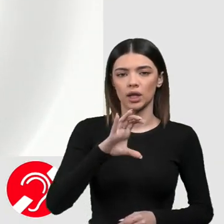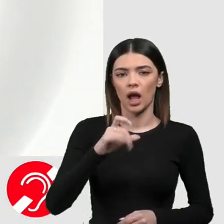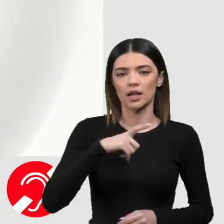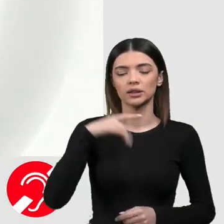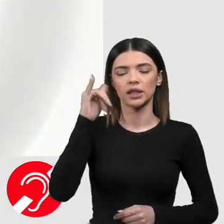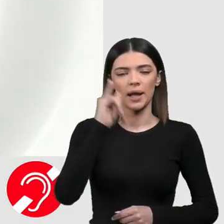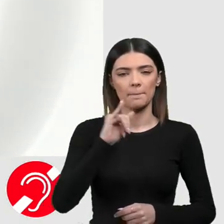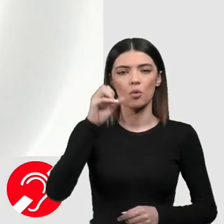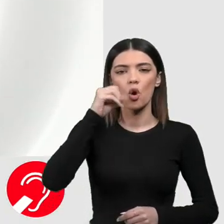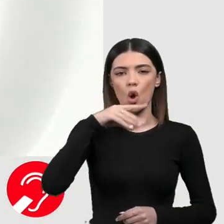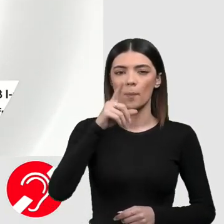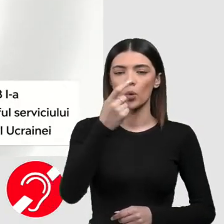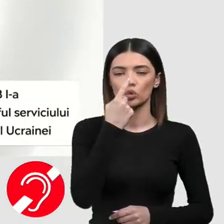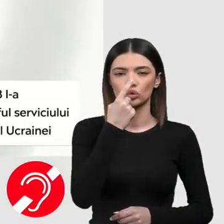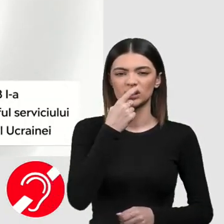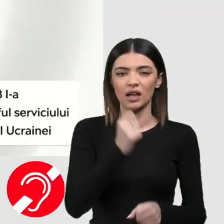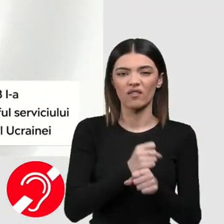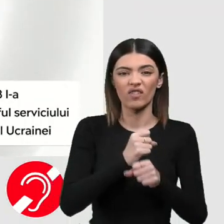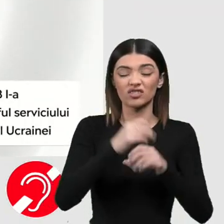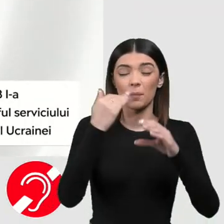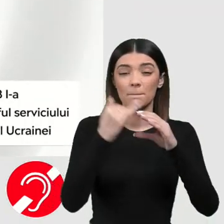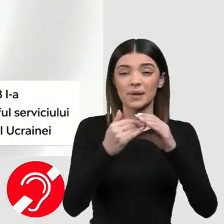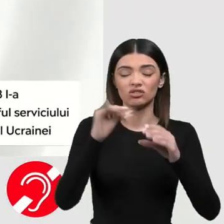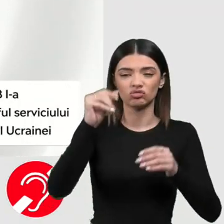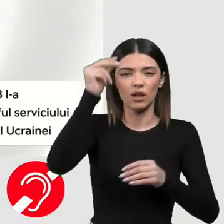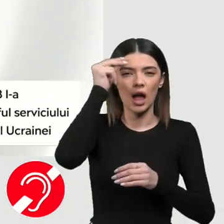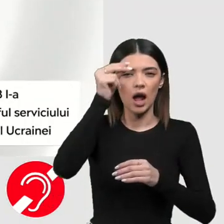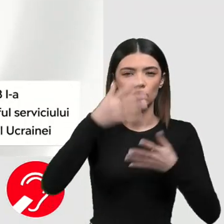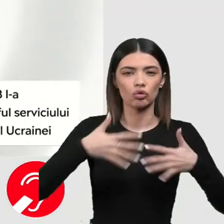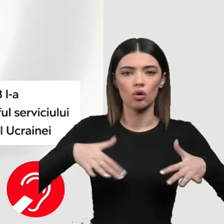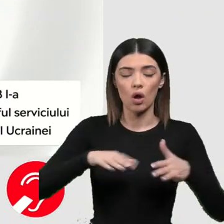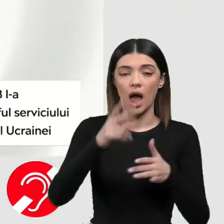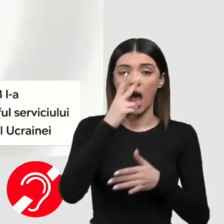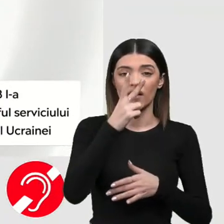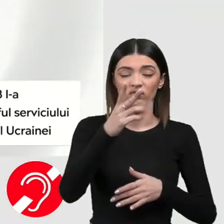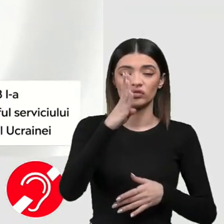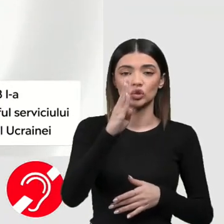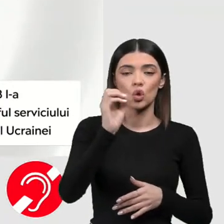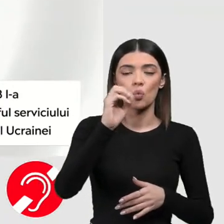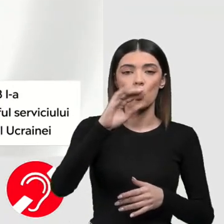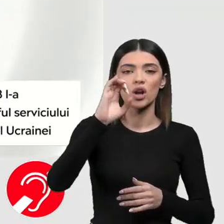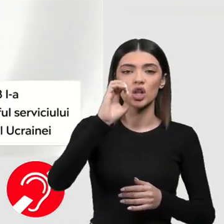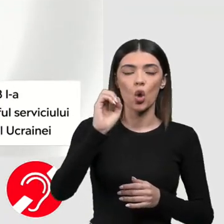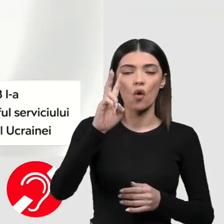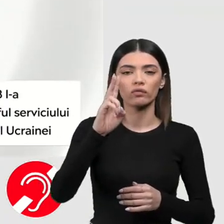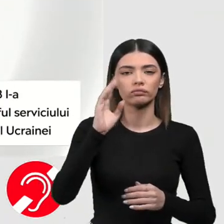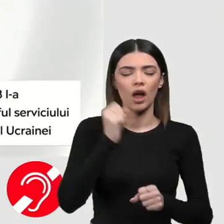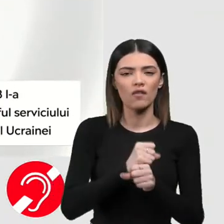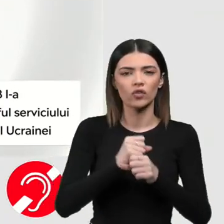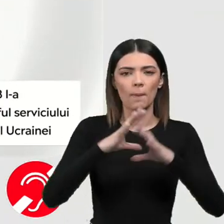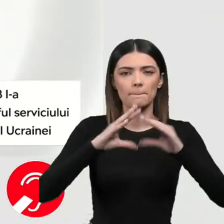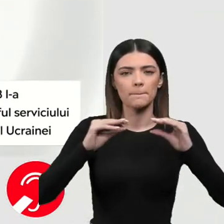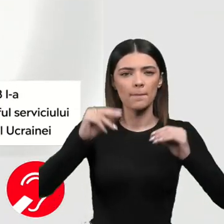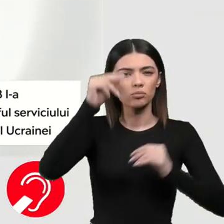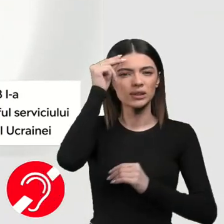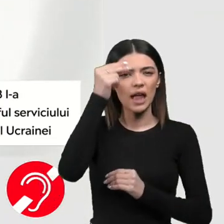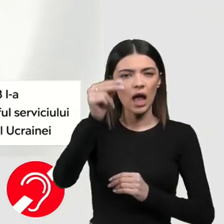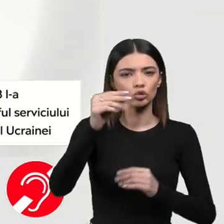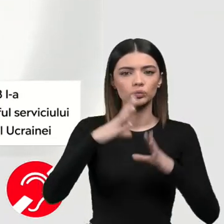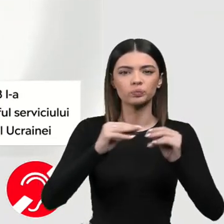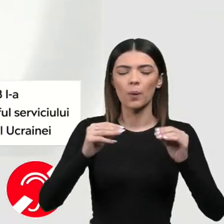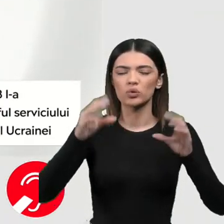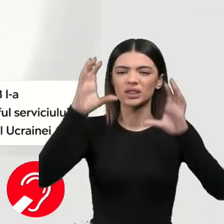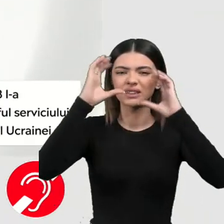om din Rusia, face declarații. Ei bine, am văzut pe Bornikov făcând mai multe declarații, practic, la mai